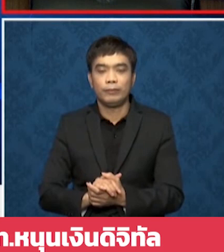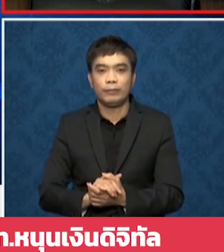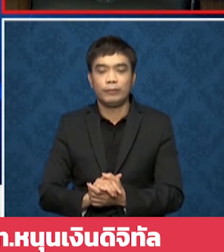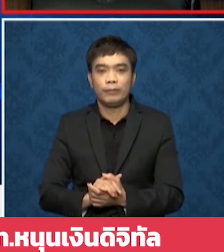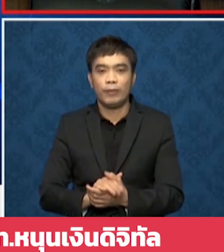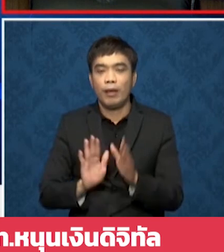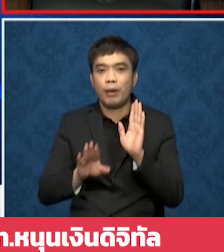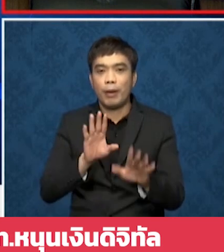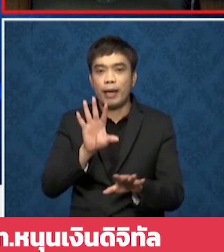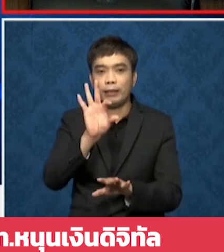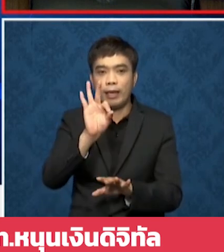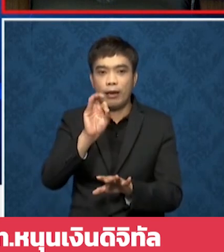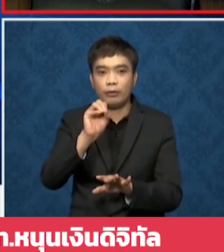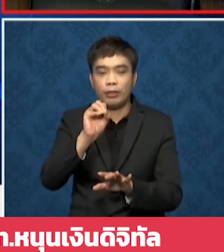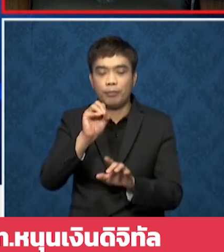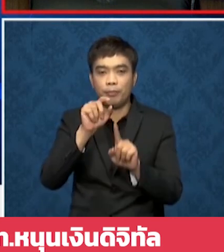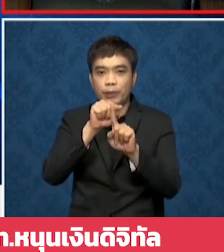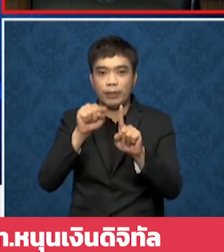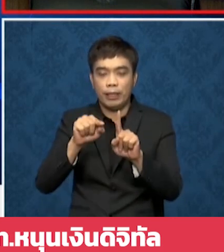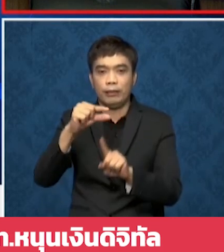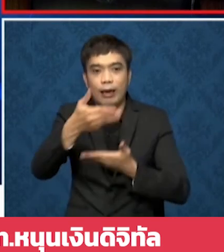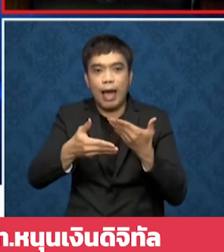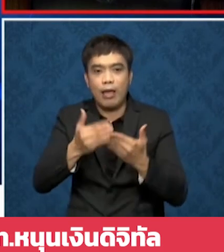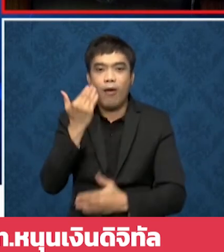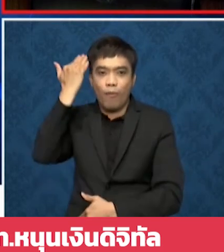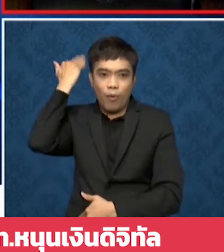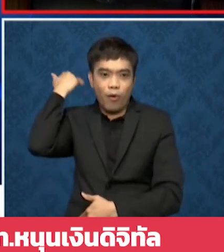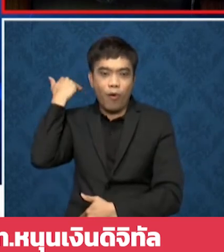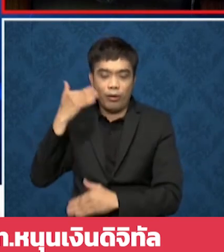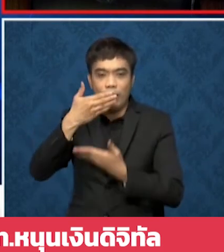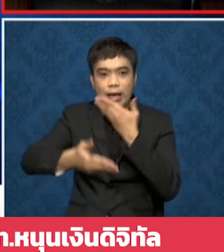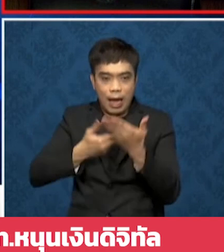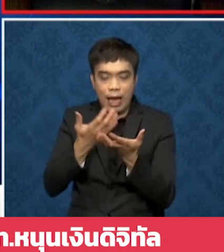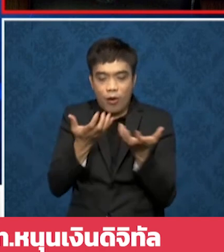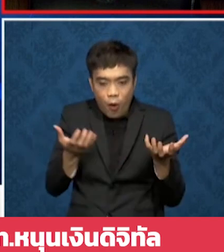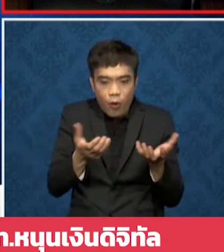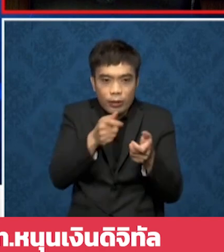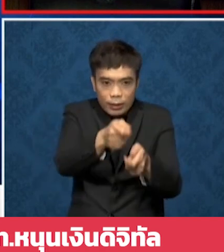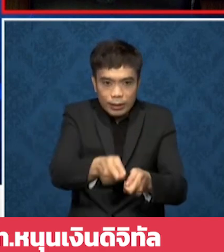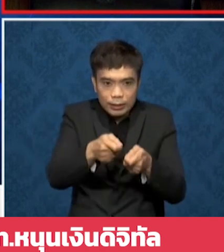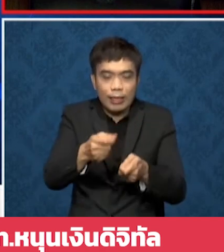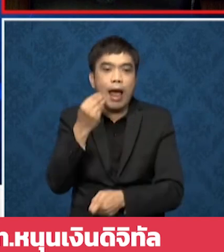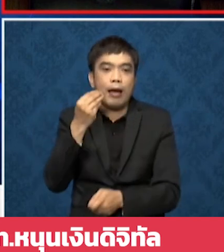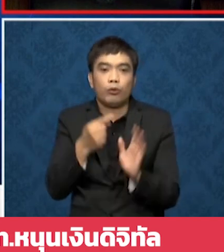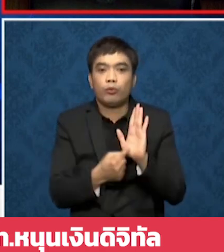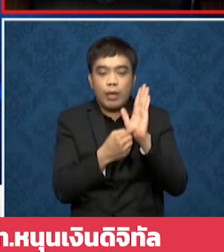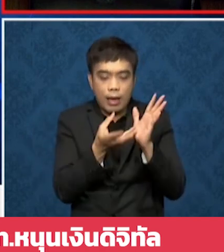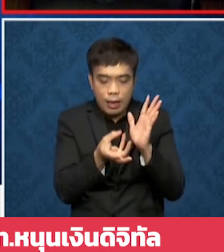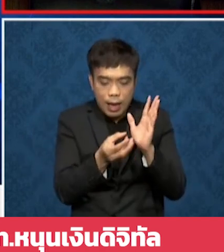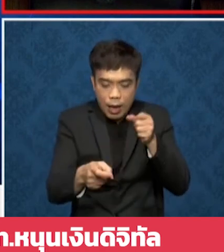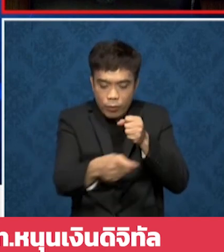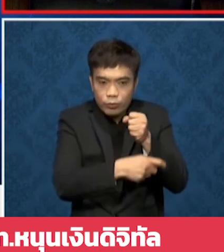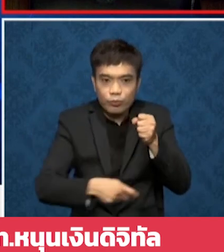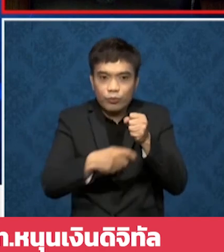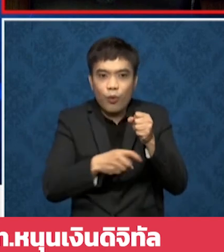จุบันที่เพิ่งเข้ามาบริหารประเทศได้1เดือนเพราะต้องเข้ามารับโจทย์ใหญ่แต่ก็มั่นใจว่ารัฐบาลจะสามารถแก้